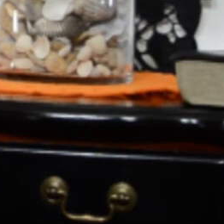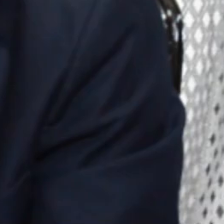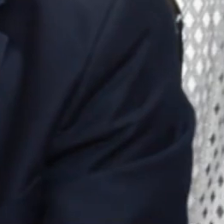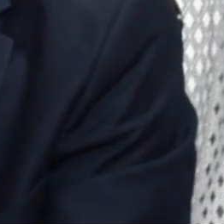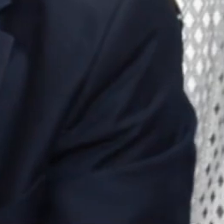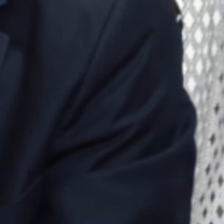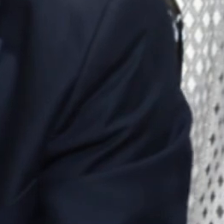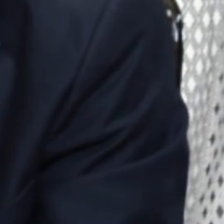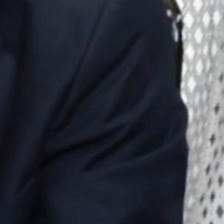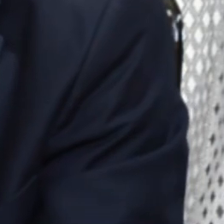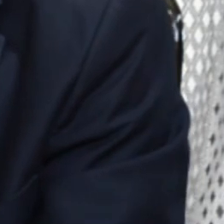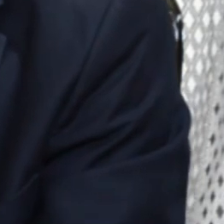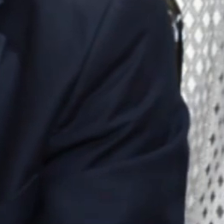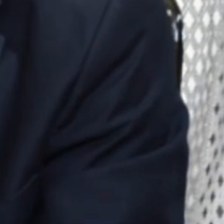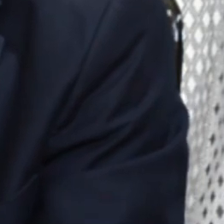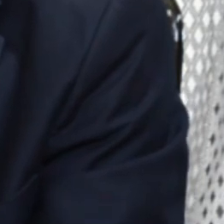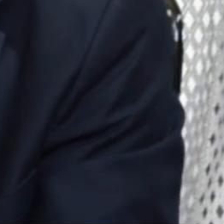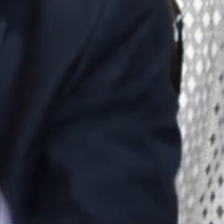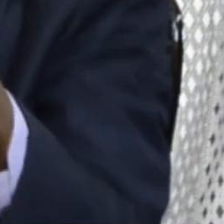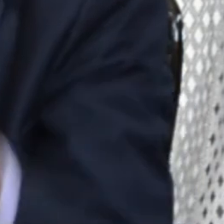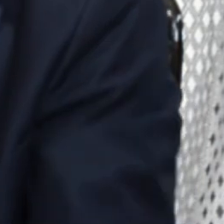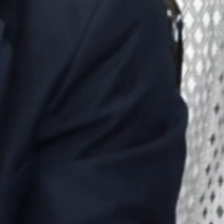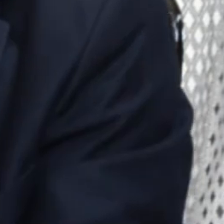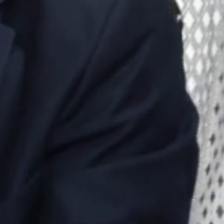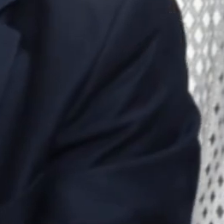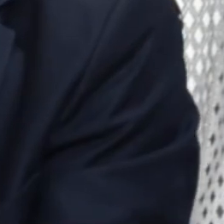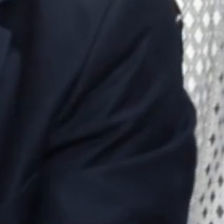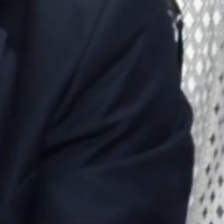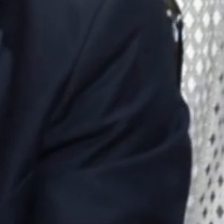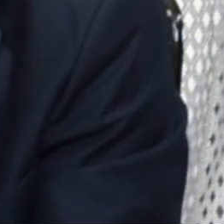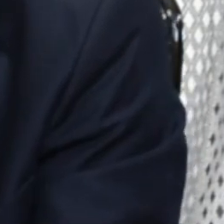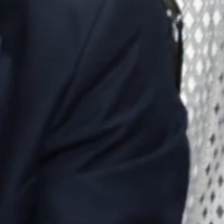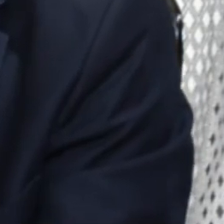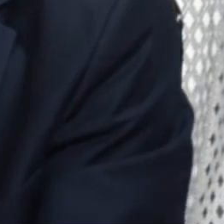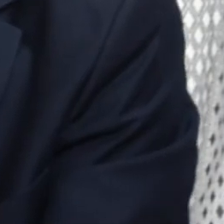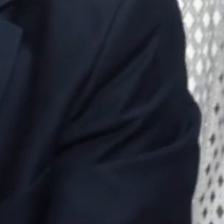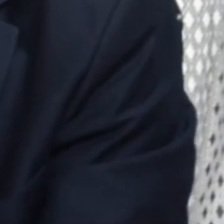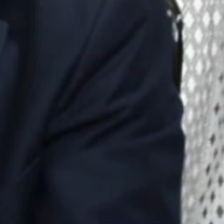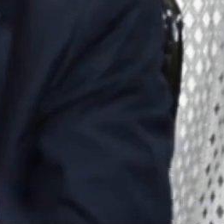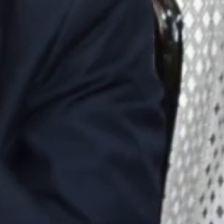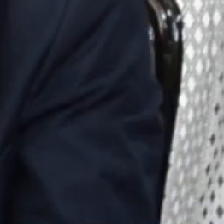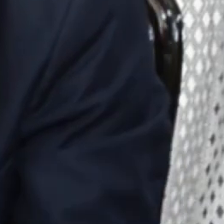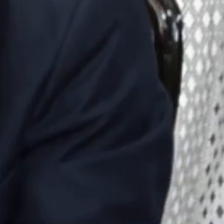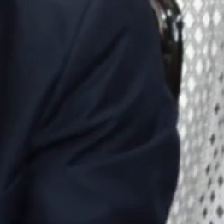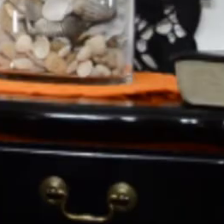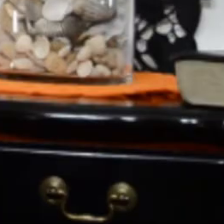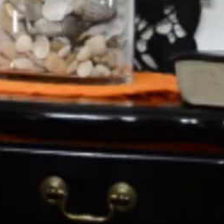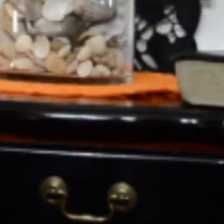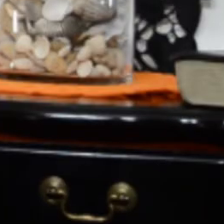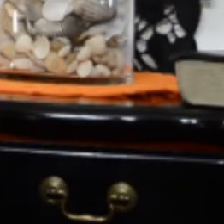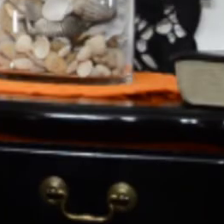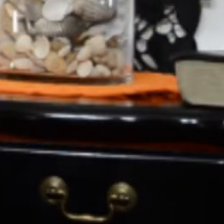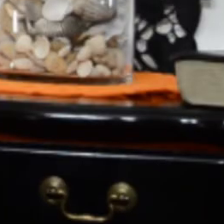vanhu vesangano reSeventh Day Adventist vari pedyo nepaunogara. Wonovaudza kuti ndiri kunzwa zvidzidzo